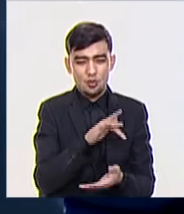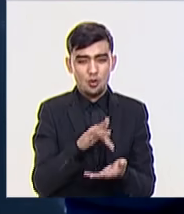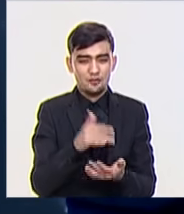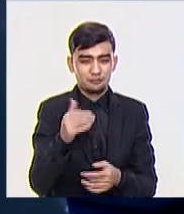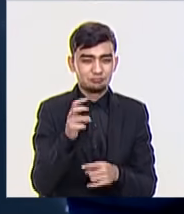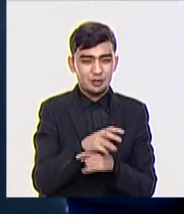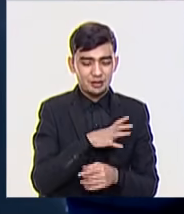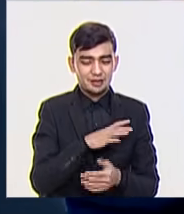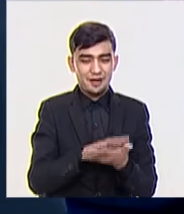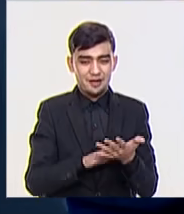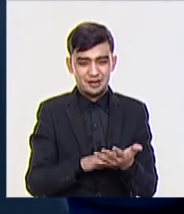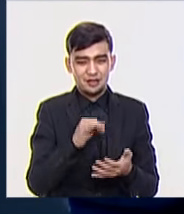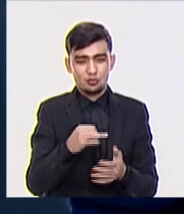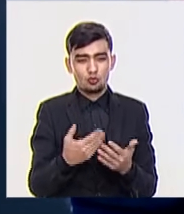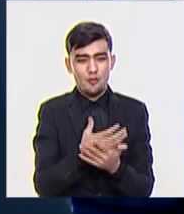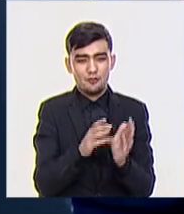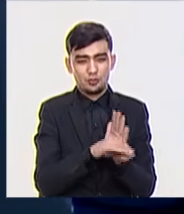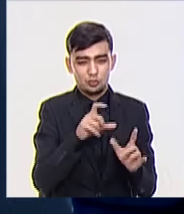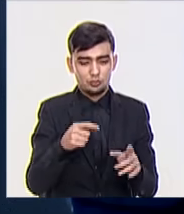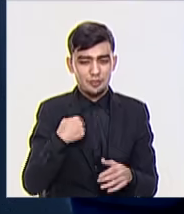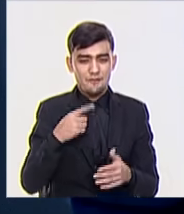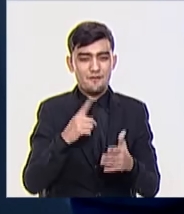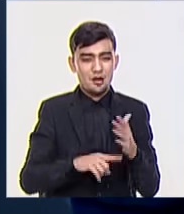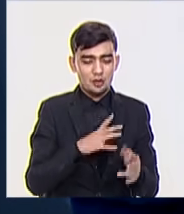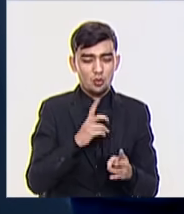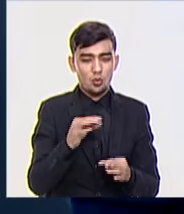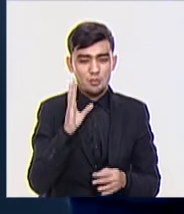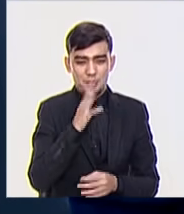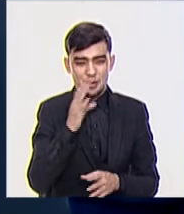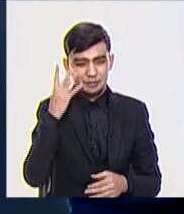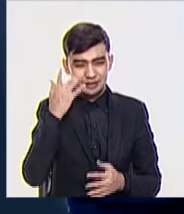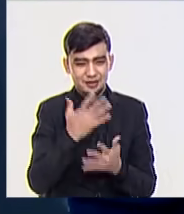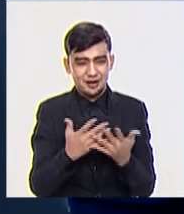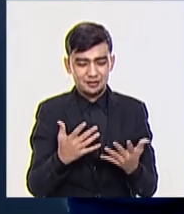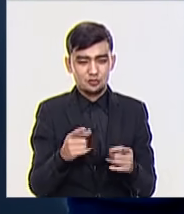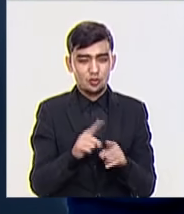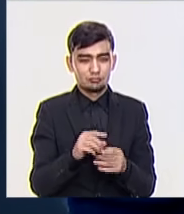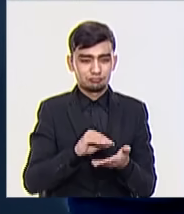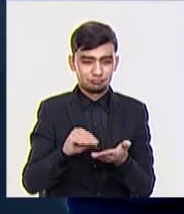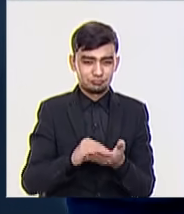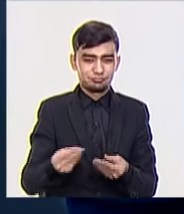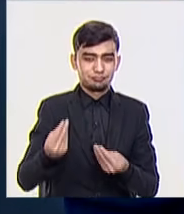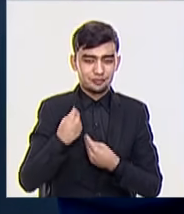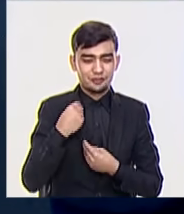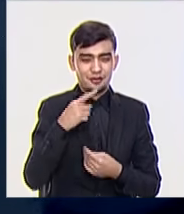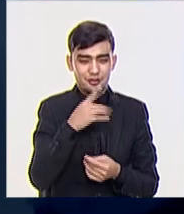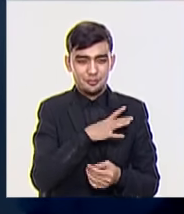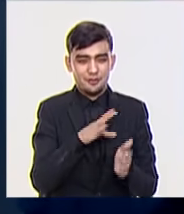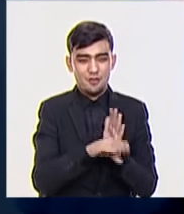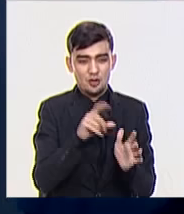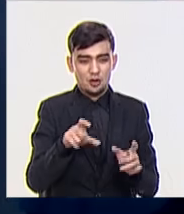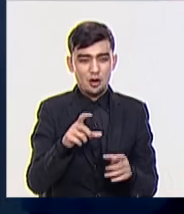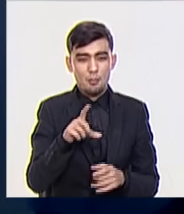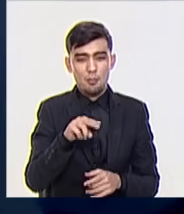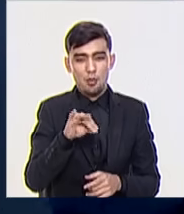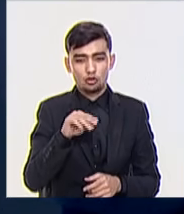жаңадан сайланған депутаттарға үміт артып келіпті. Алайда аналар пікірлерінде бізге жазып әкеліп беріңдер деген депутаттарға